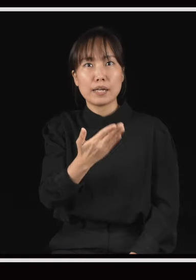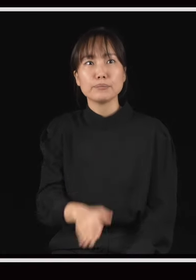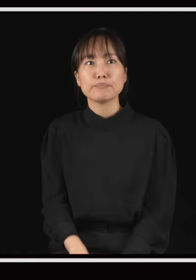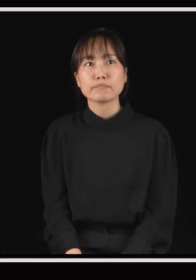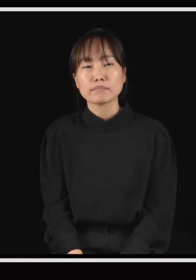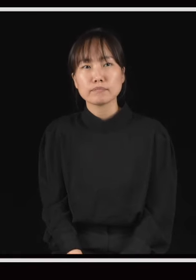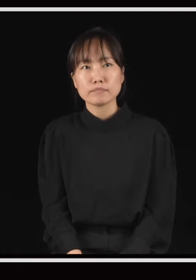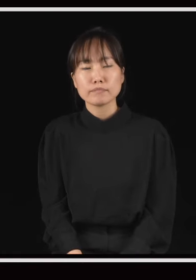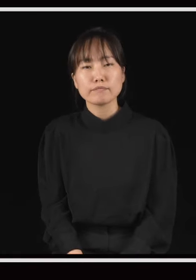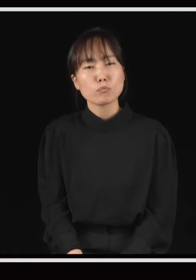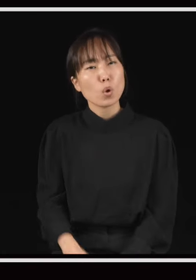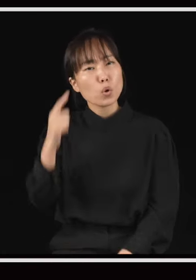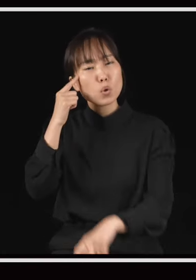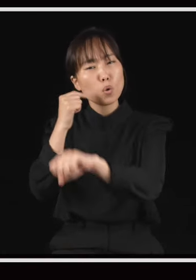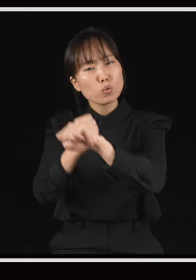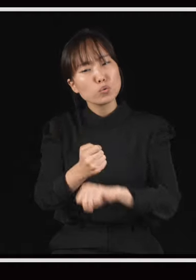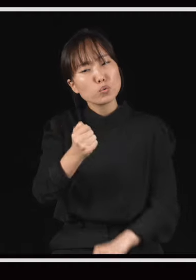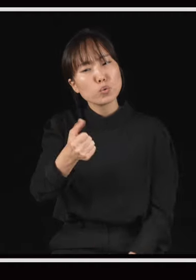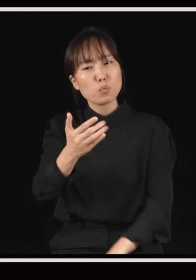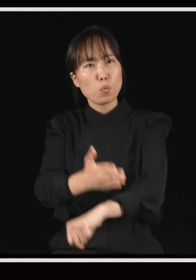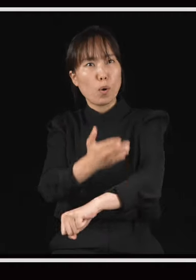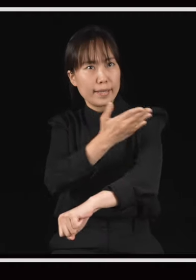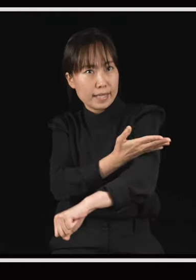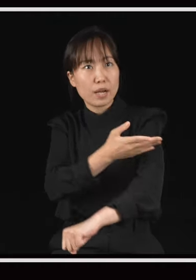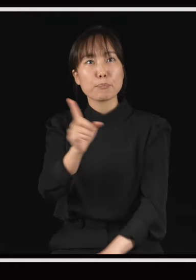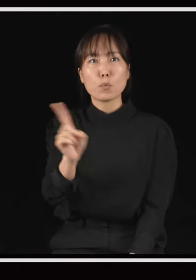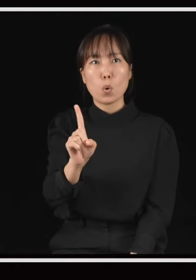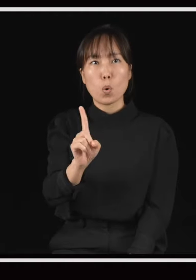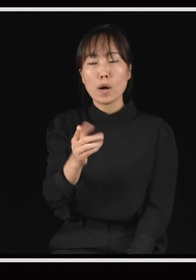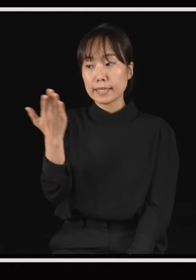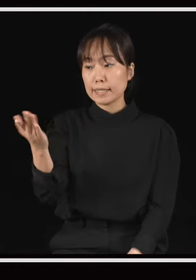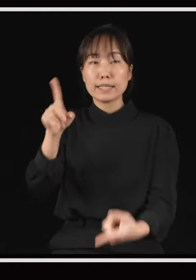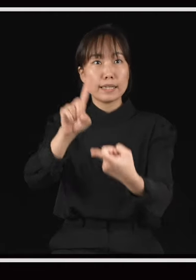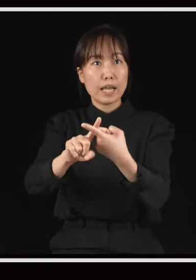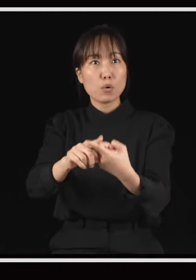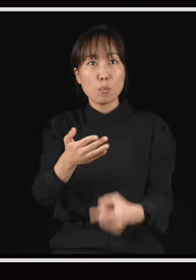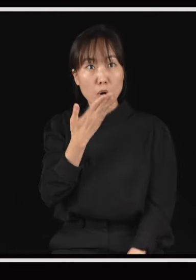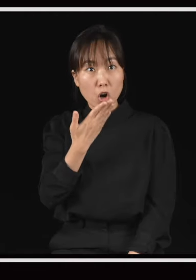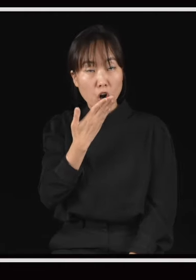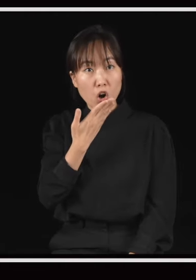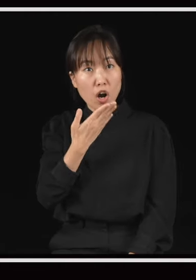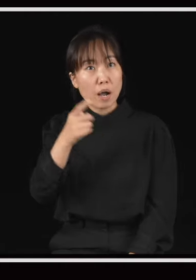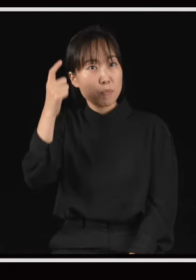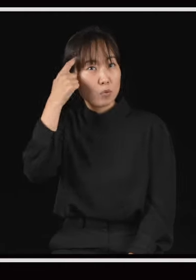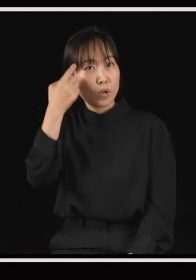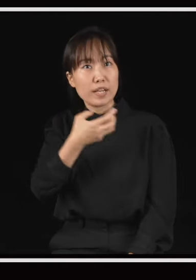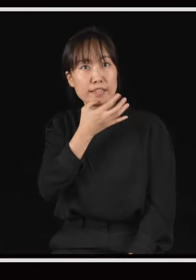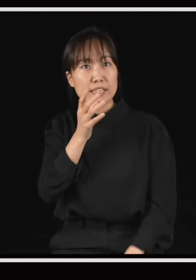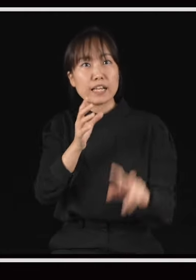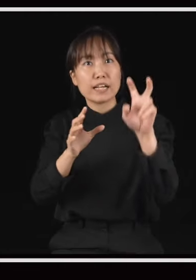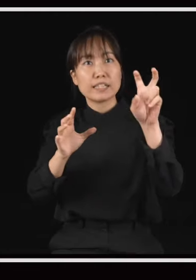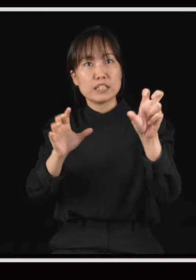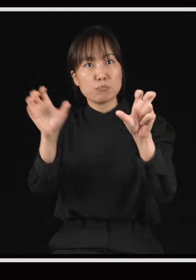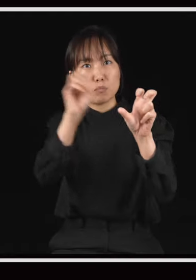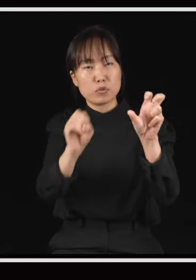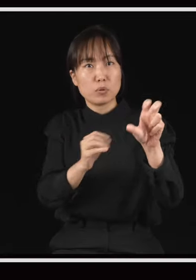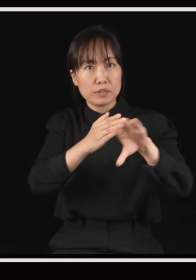그러니까 거의 뭐 조금 근데 이거 연구에 과장이 있긴 한데 75% 정도까지 뇌 늙는 속도를 늦춰준다라고